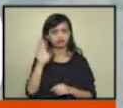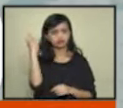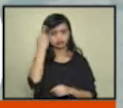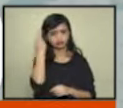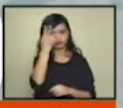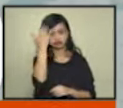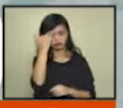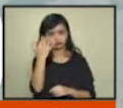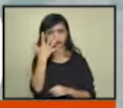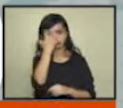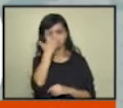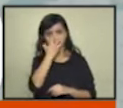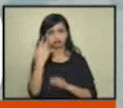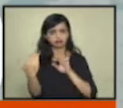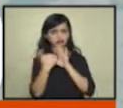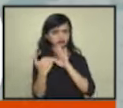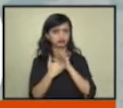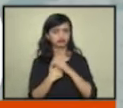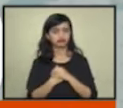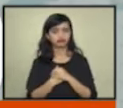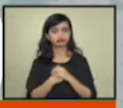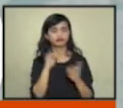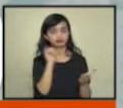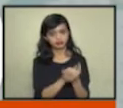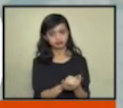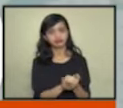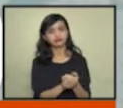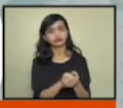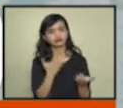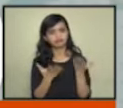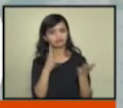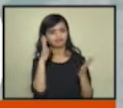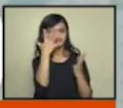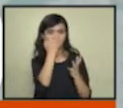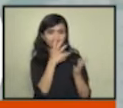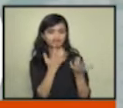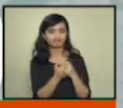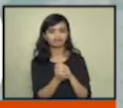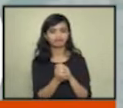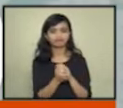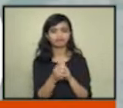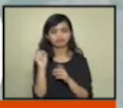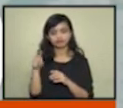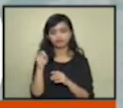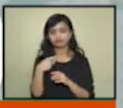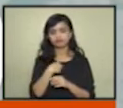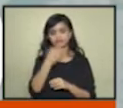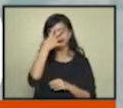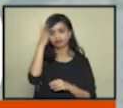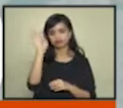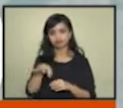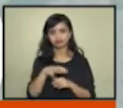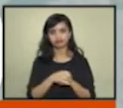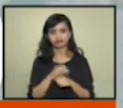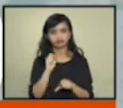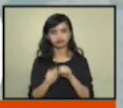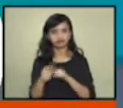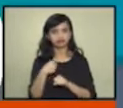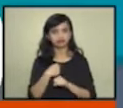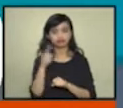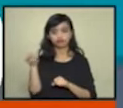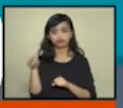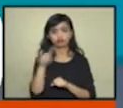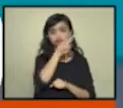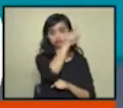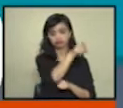bakit nanggagalaiti ang galit nila sa akin. Yun nga po sir, lima sila galit sa'yo eh, yun nga. Oo nga eh, hindi ko naintindihan eh. Kaya ang tanong niyo sa